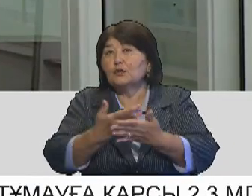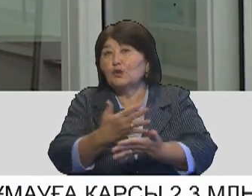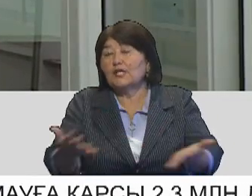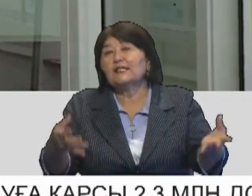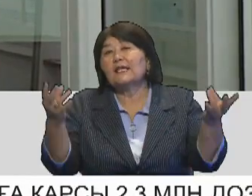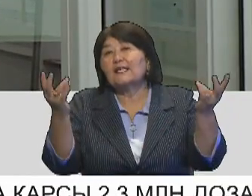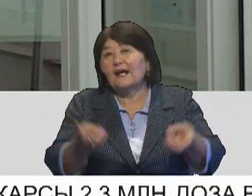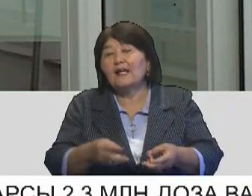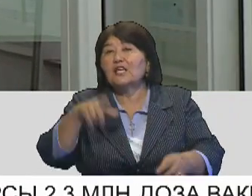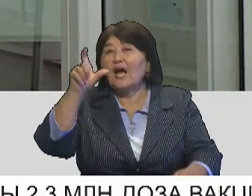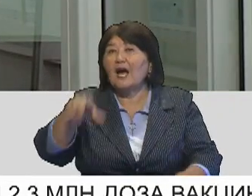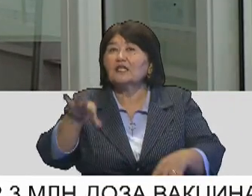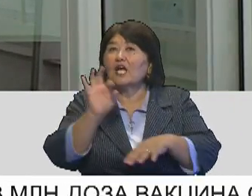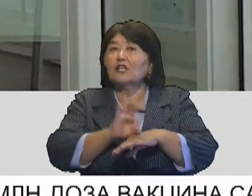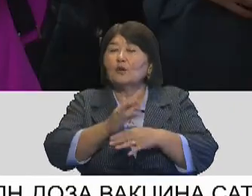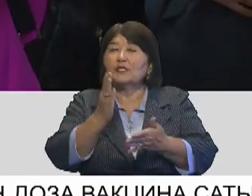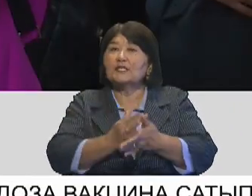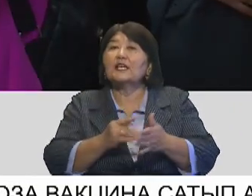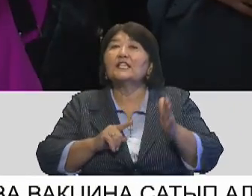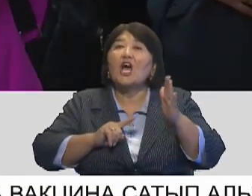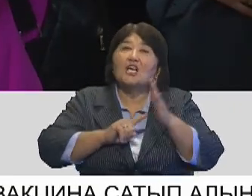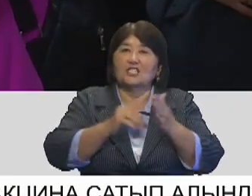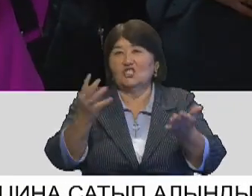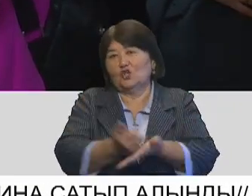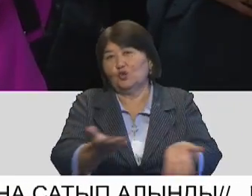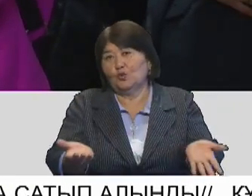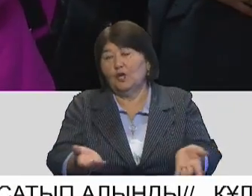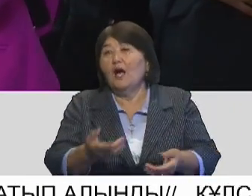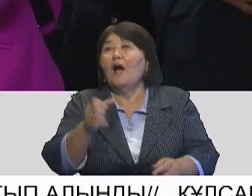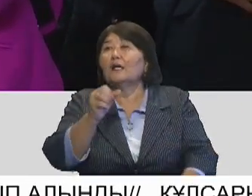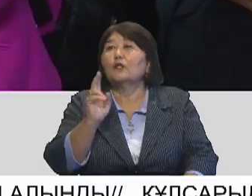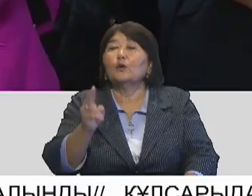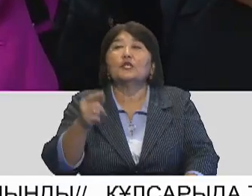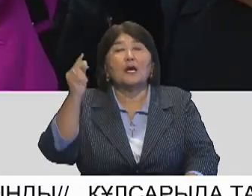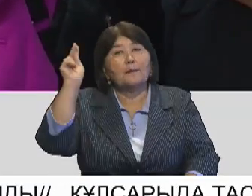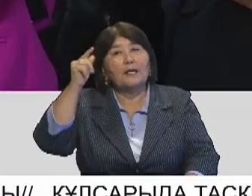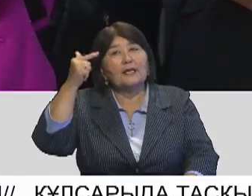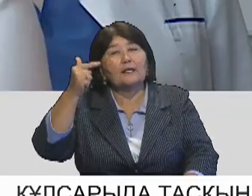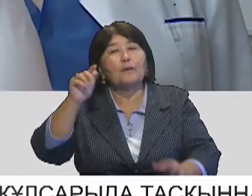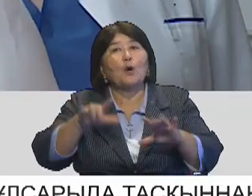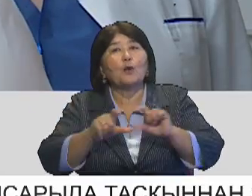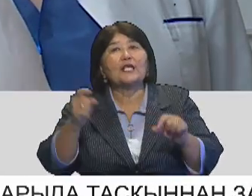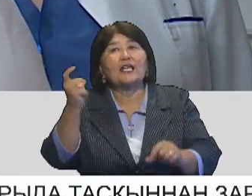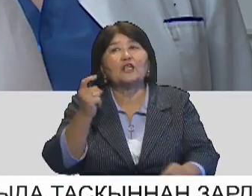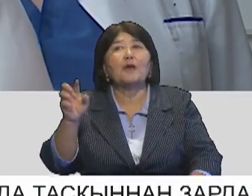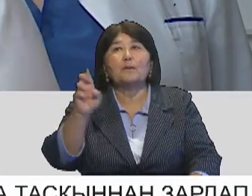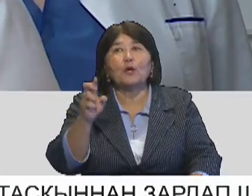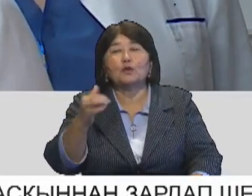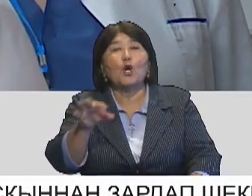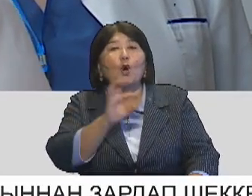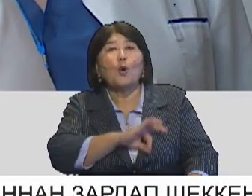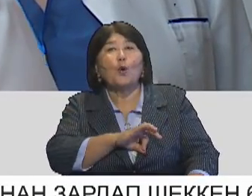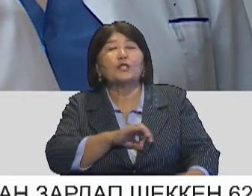қажет адамның науқастанып тұрған жеріне жеткізу. Ал Толыбек Қуанышбаев атындағы ғылыми білім беру орталығында химия биология бағытында